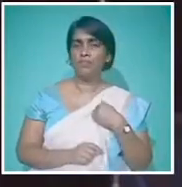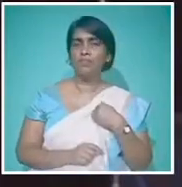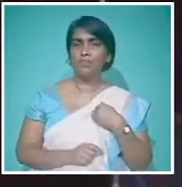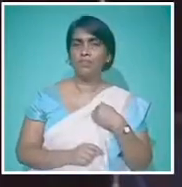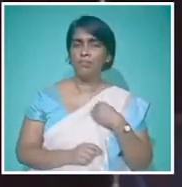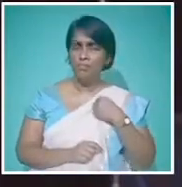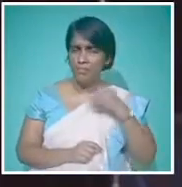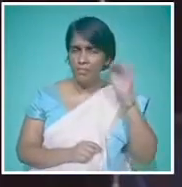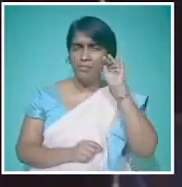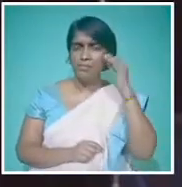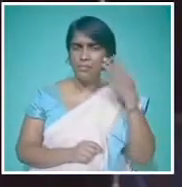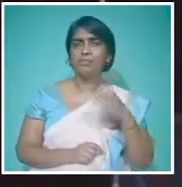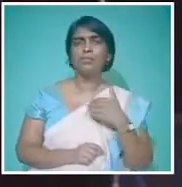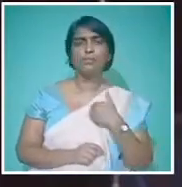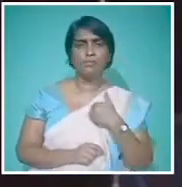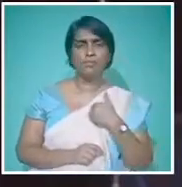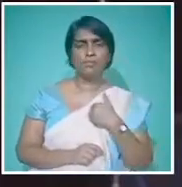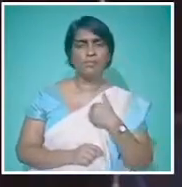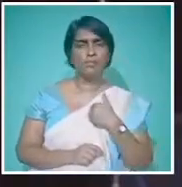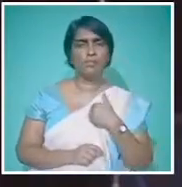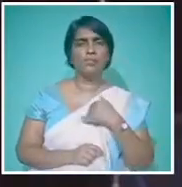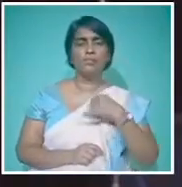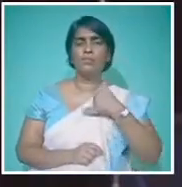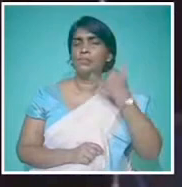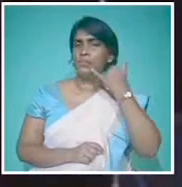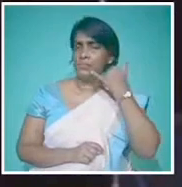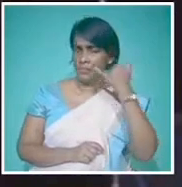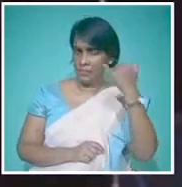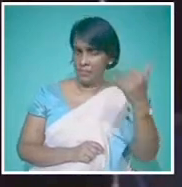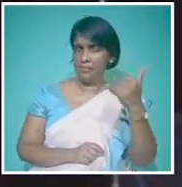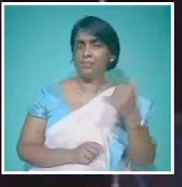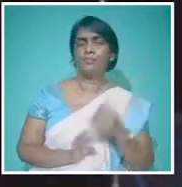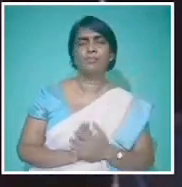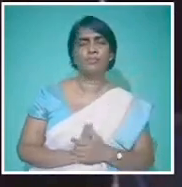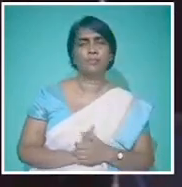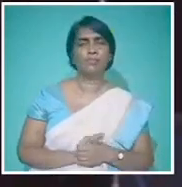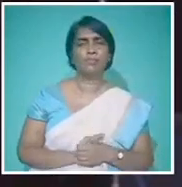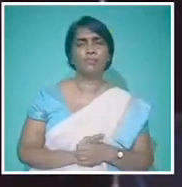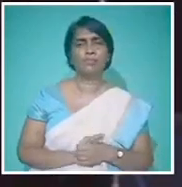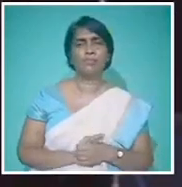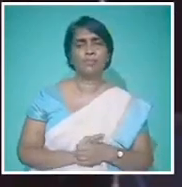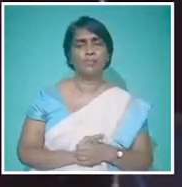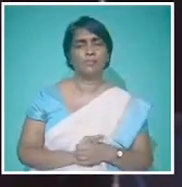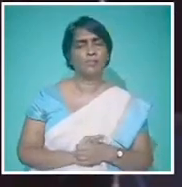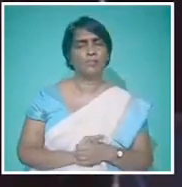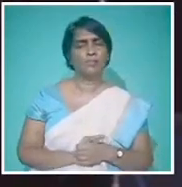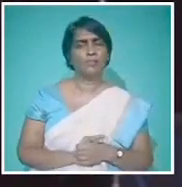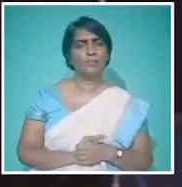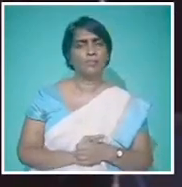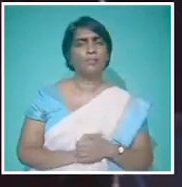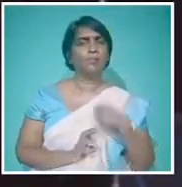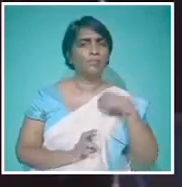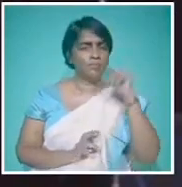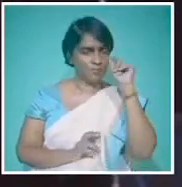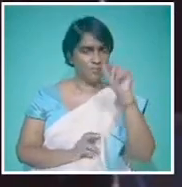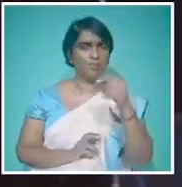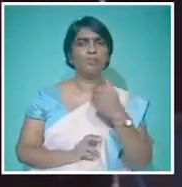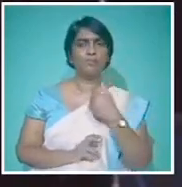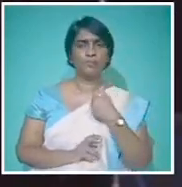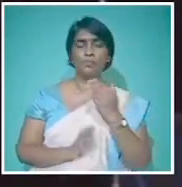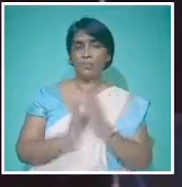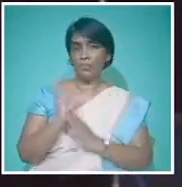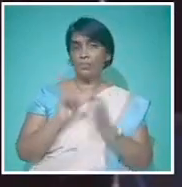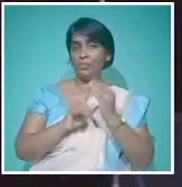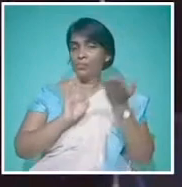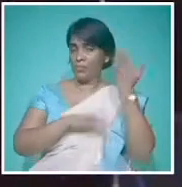දැනගත්තට පස්සේ මම දුරකථනයෙන් කතා කරලා කිව්වා අපි අපි අමා ඇමතිවරයා